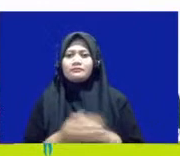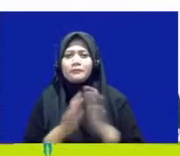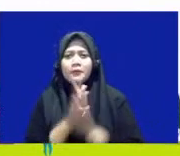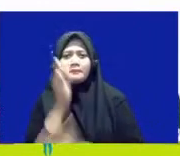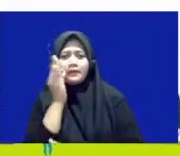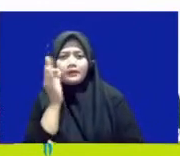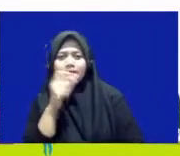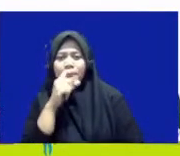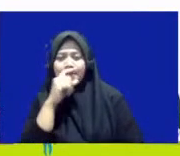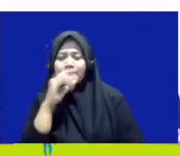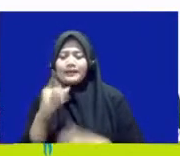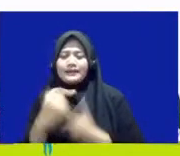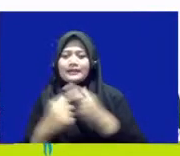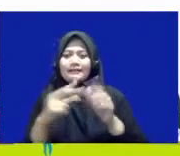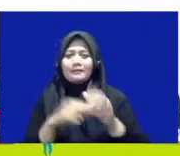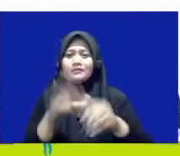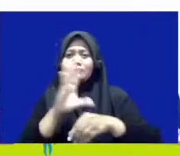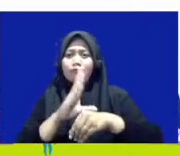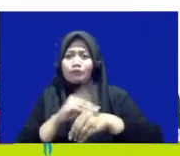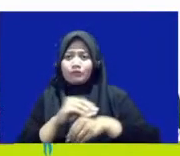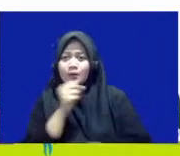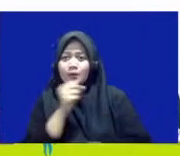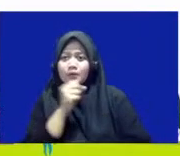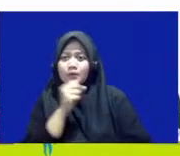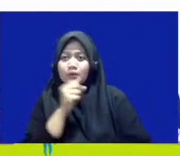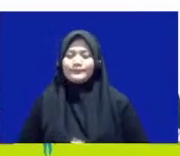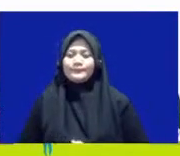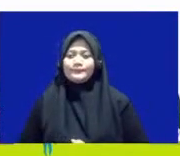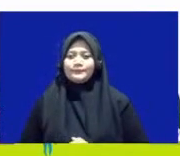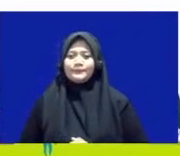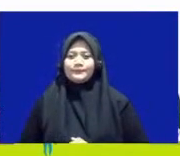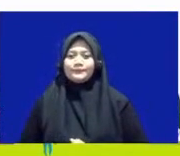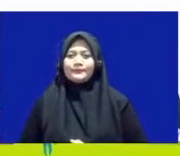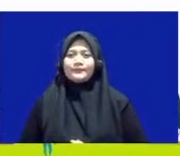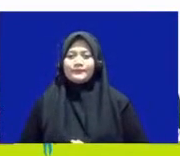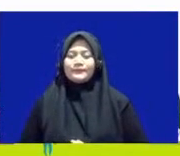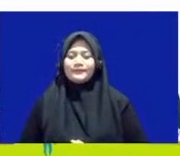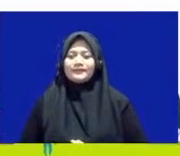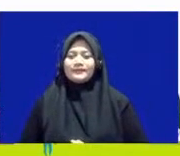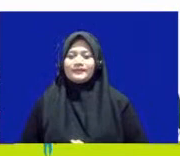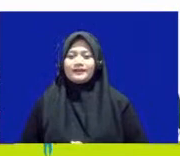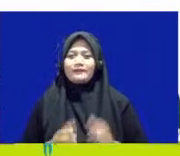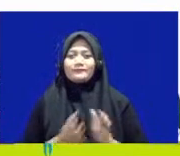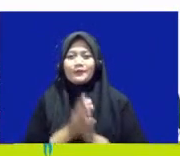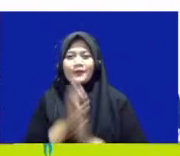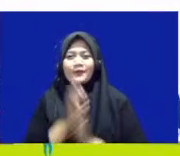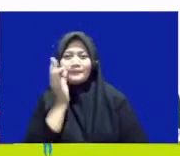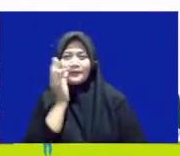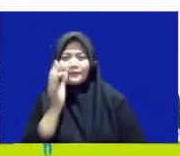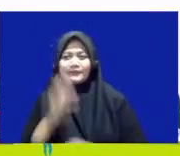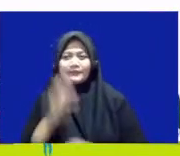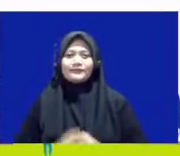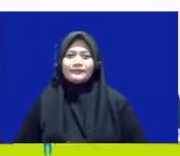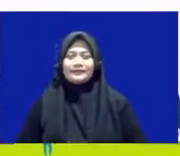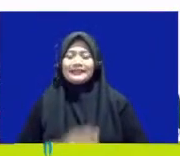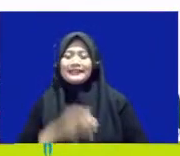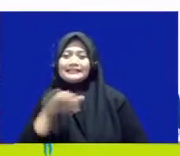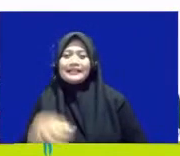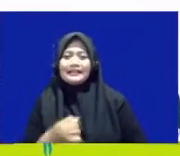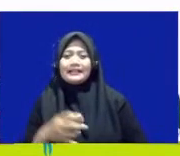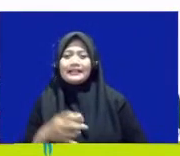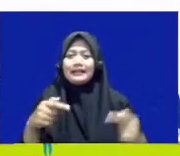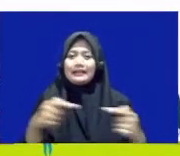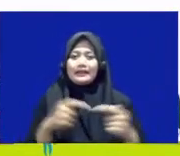Okay, saya lanjutkan. Yes. Baik, terima Please. Kasih. Mohon maaf. Jadi terkait dengan